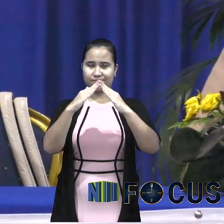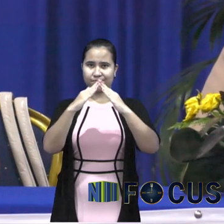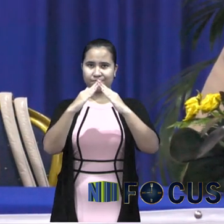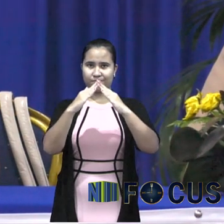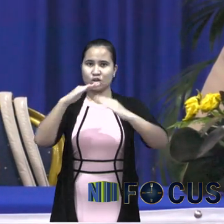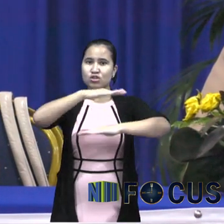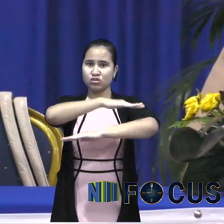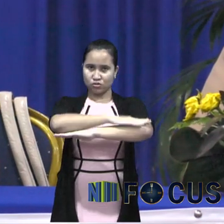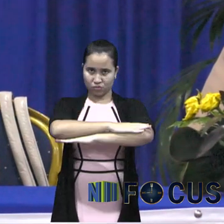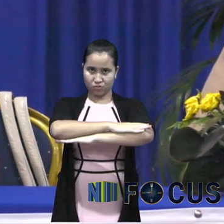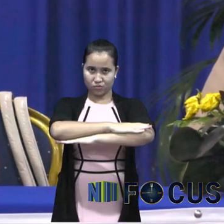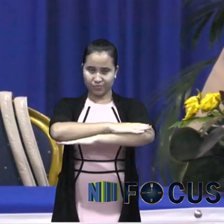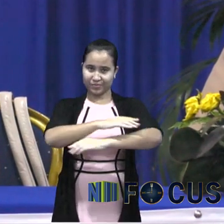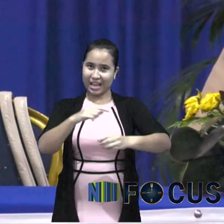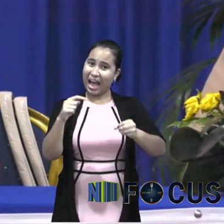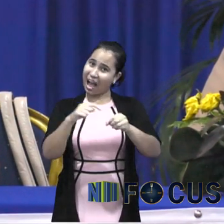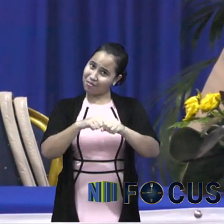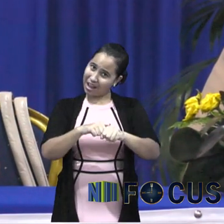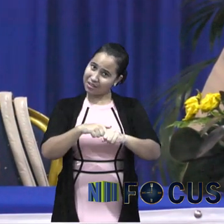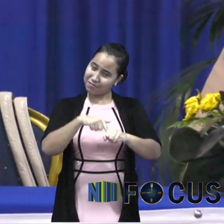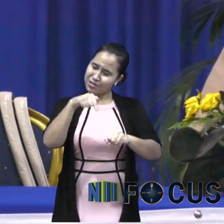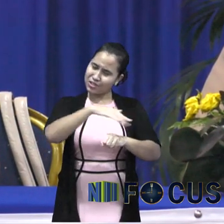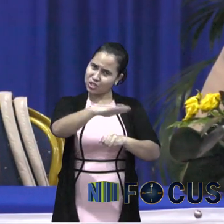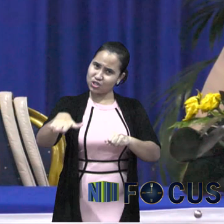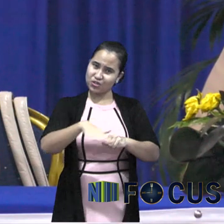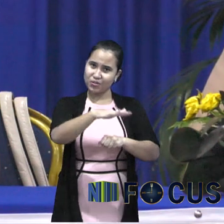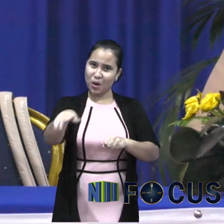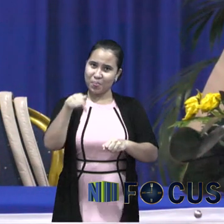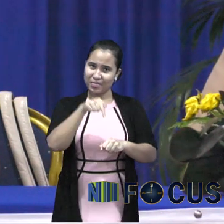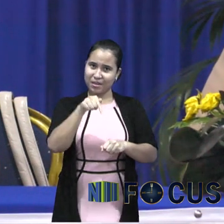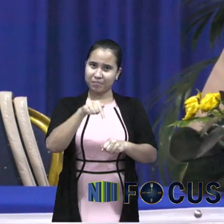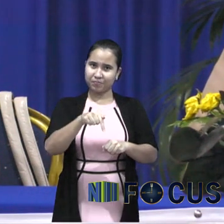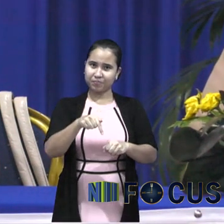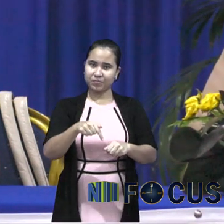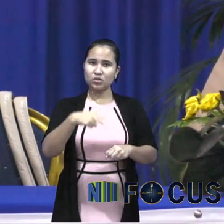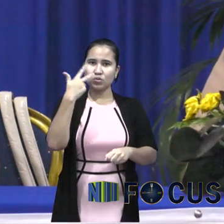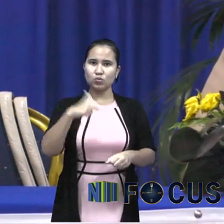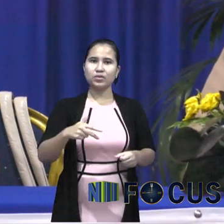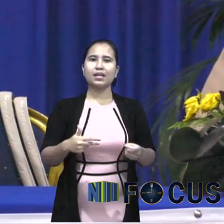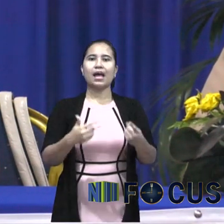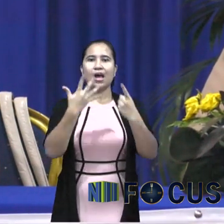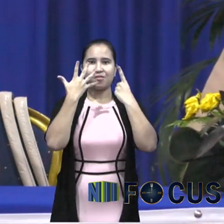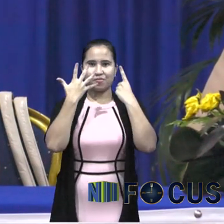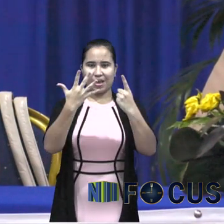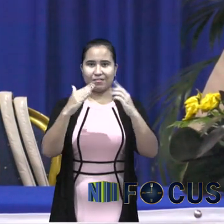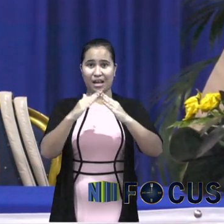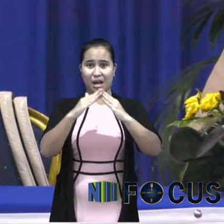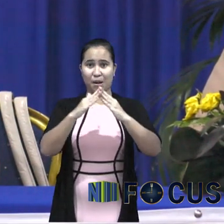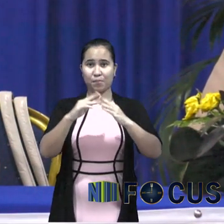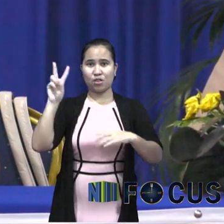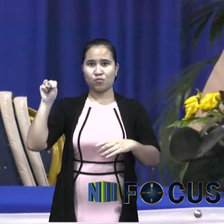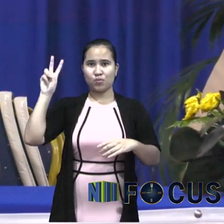En de scholen zouden dus afhankelijk van de situatie op dat moment op woensdag 15 april 2020